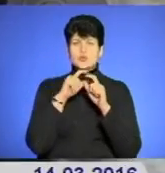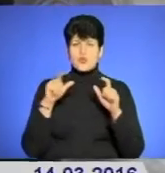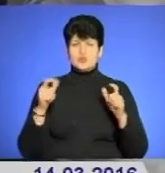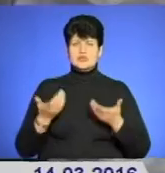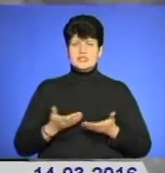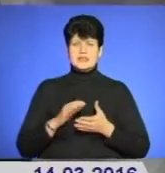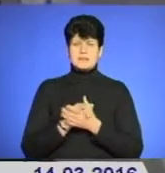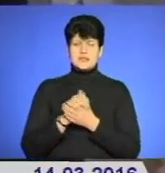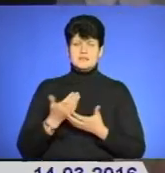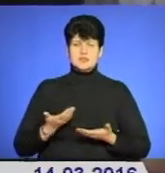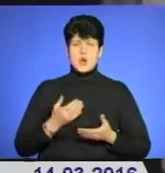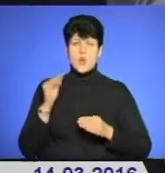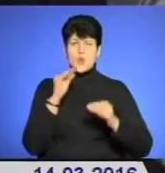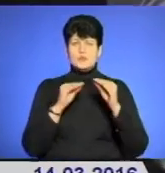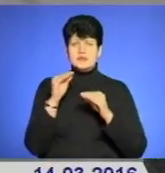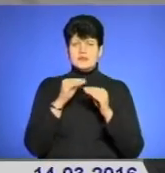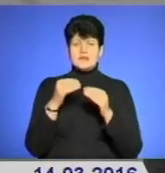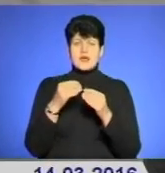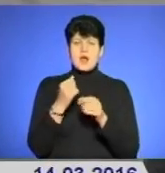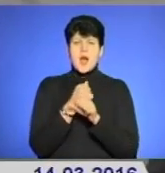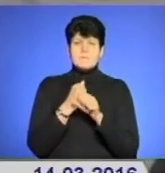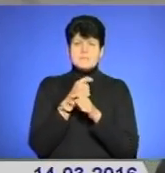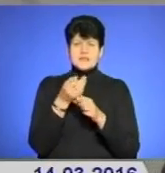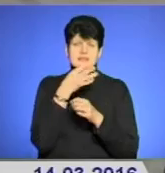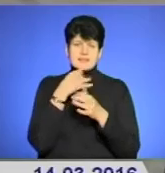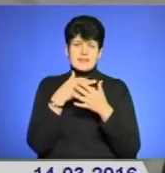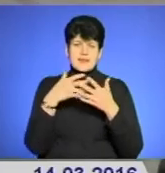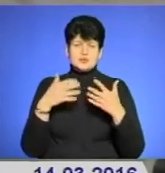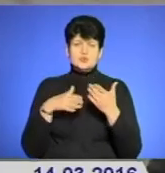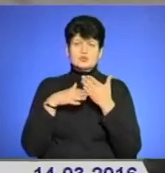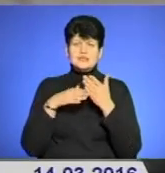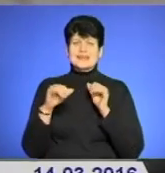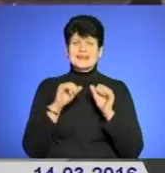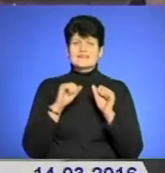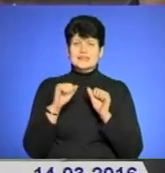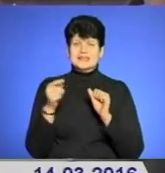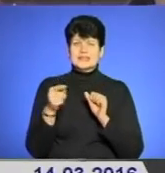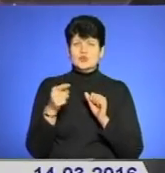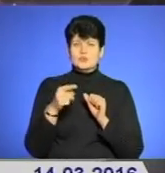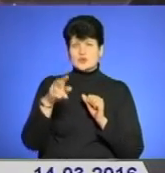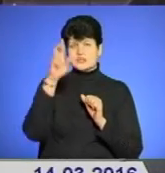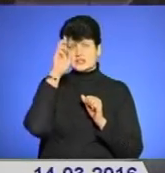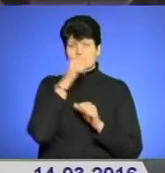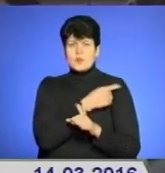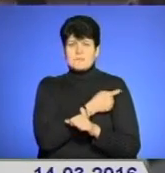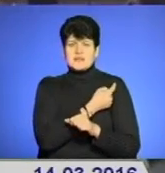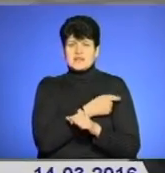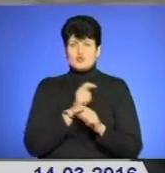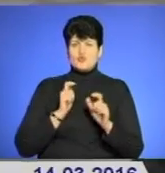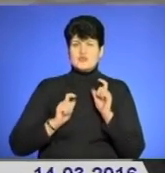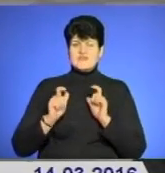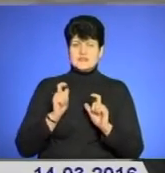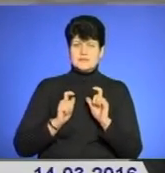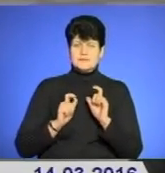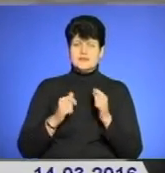життям. Укомплектувати аптечку бійців необхідними ліками та спецзасобами допомогли керівники Тернопільського державного медичного університету.